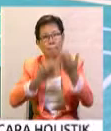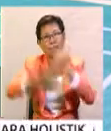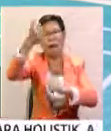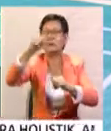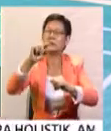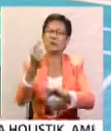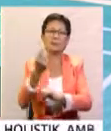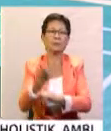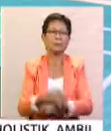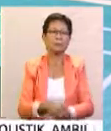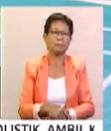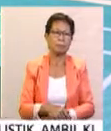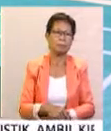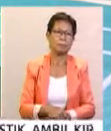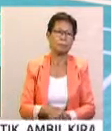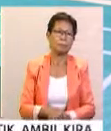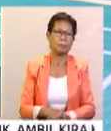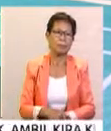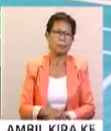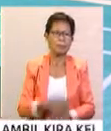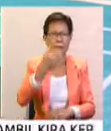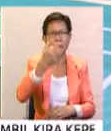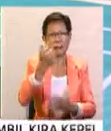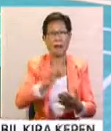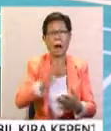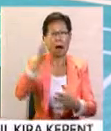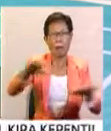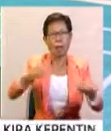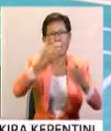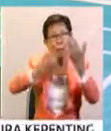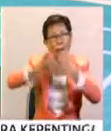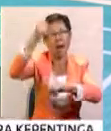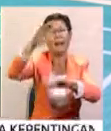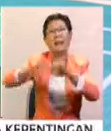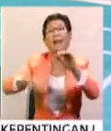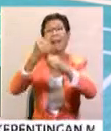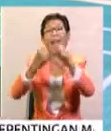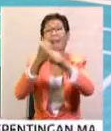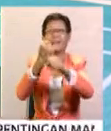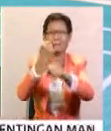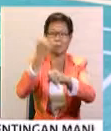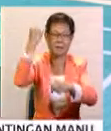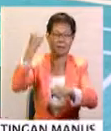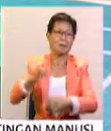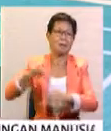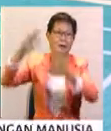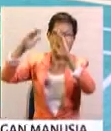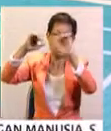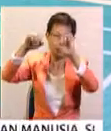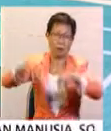pasti nak lebih bagus daripada last year lah. So harap boleh